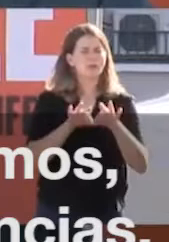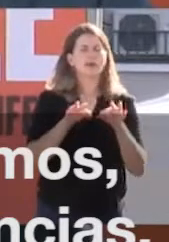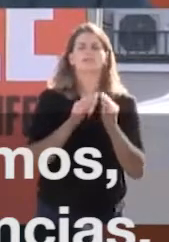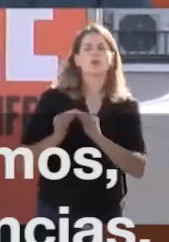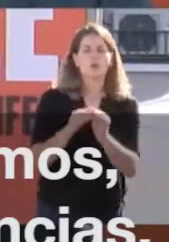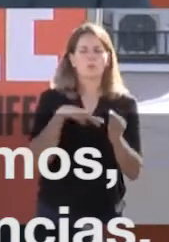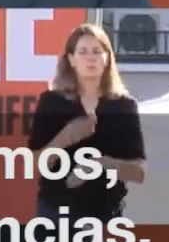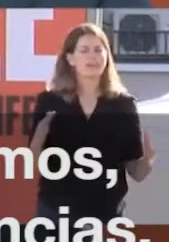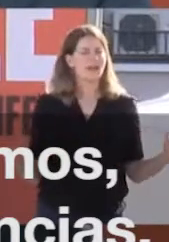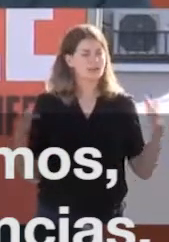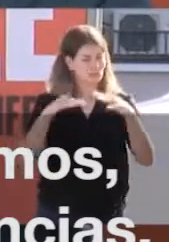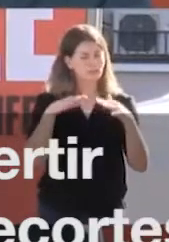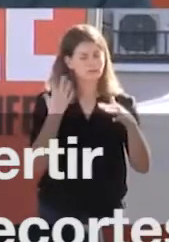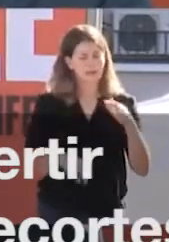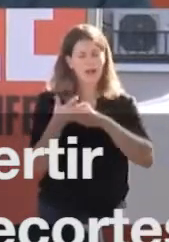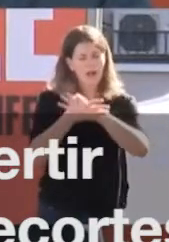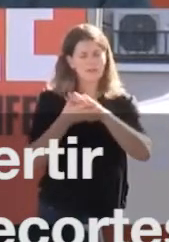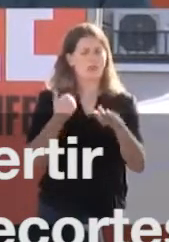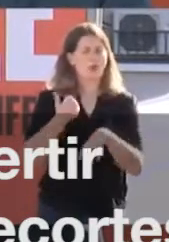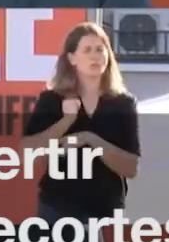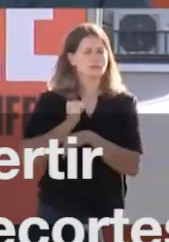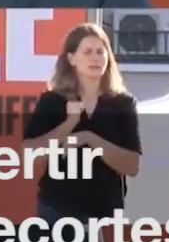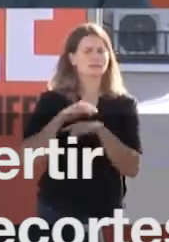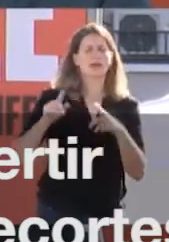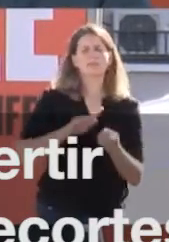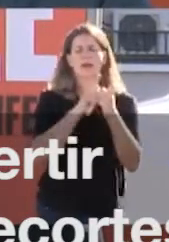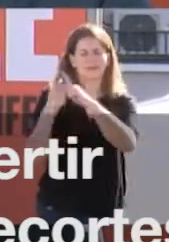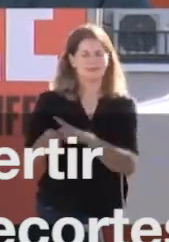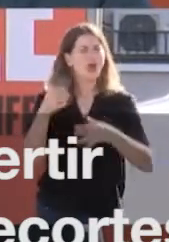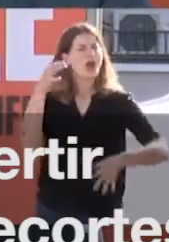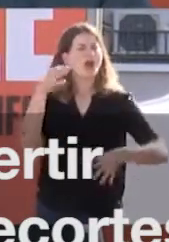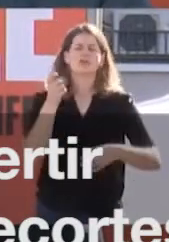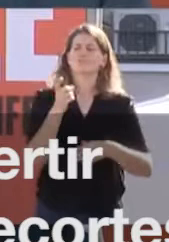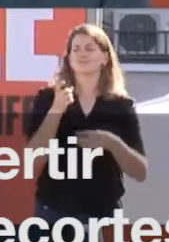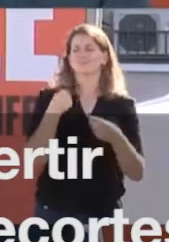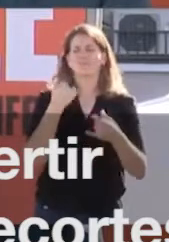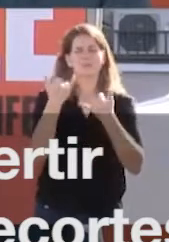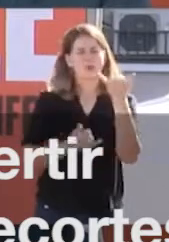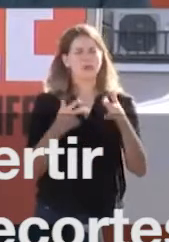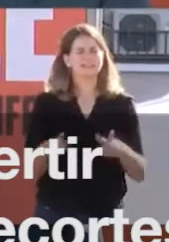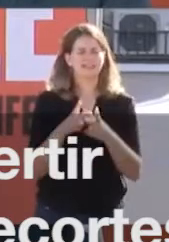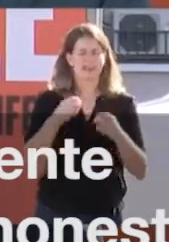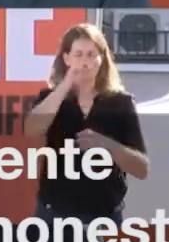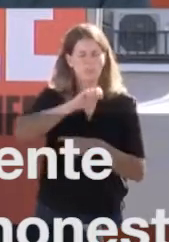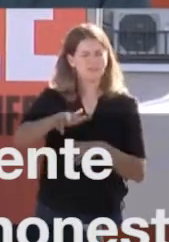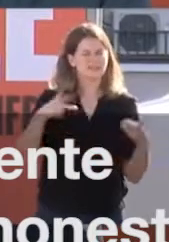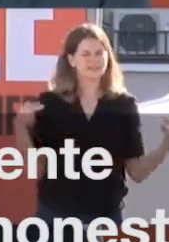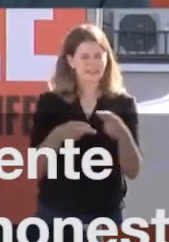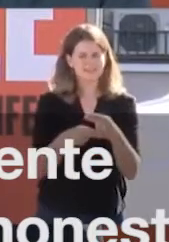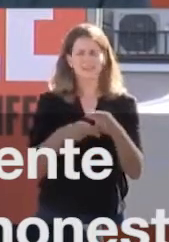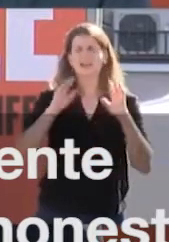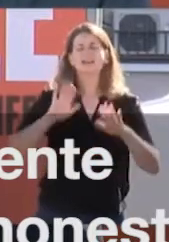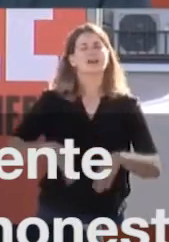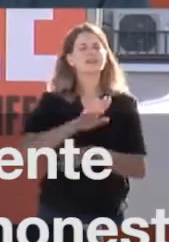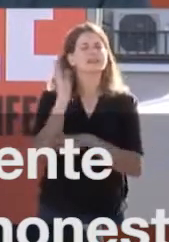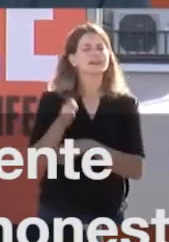Podem, des de les confluències, és una oportunitat per revertir una injustícia social i anys de retallades que només han anat a